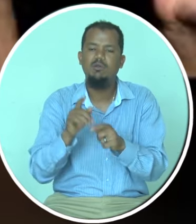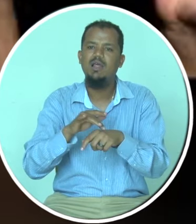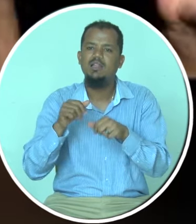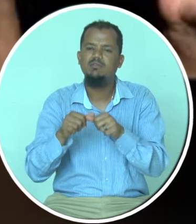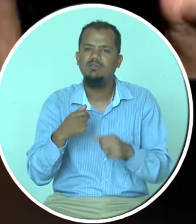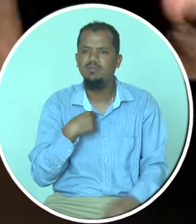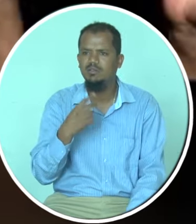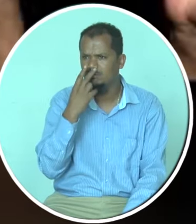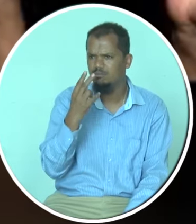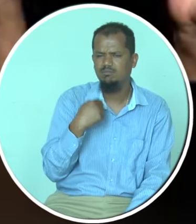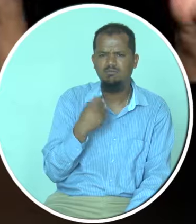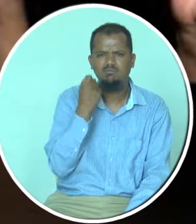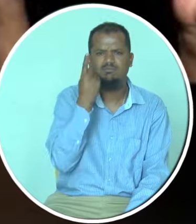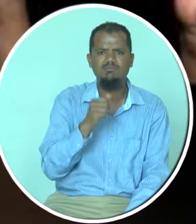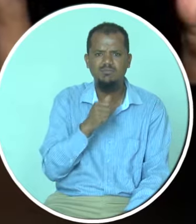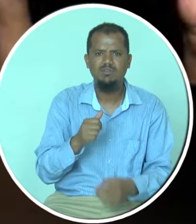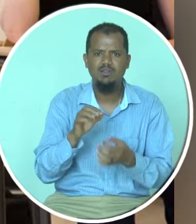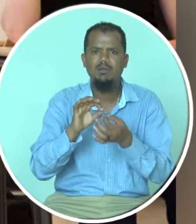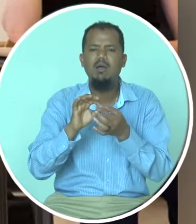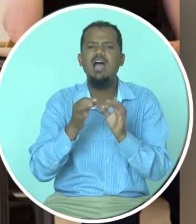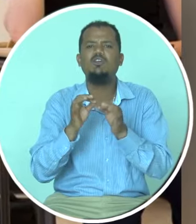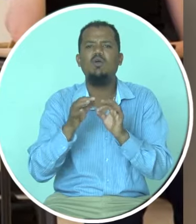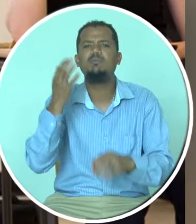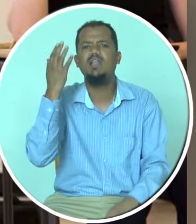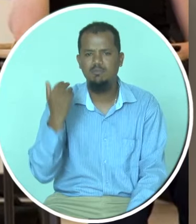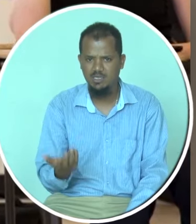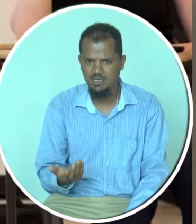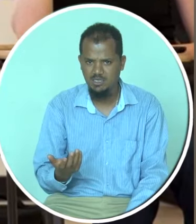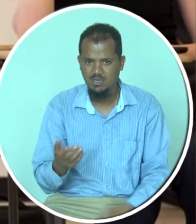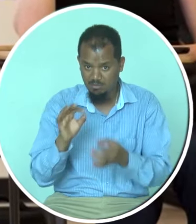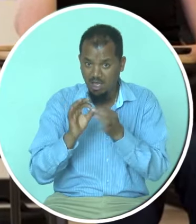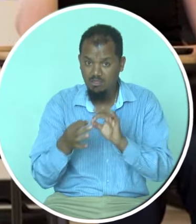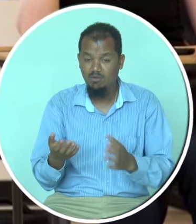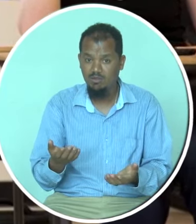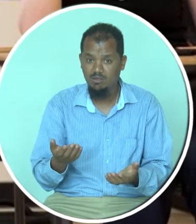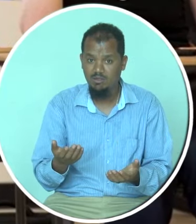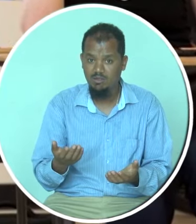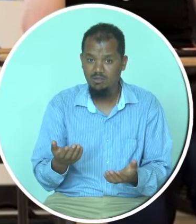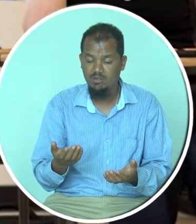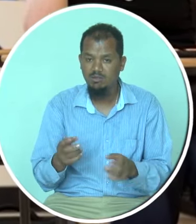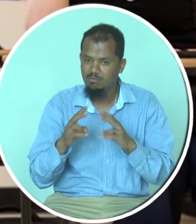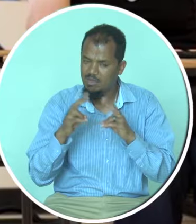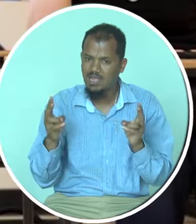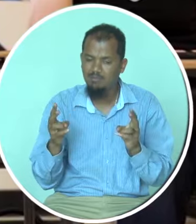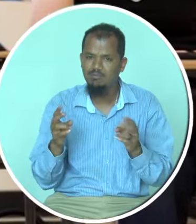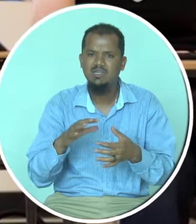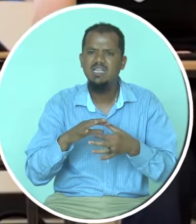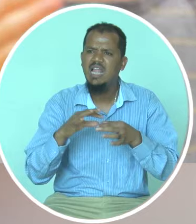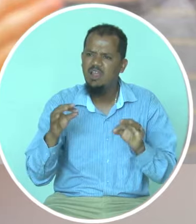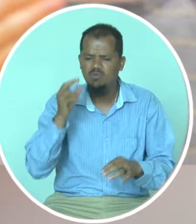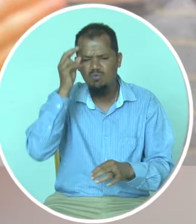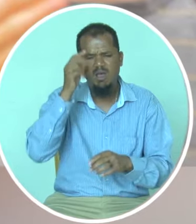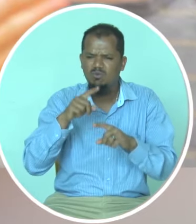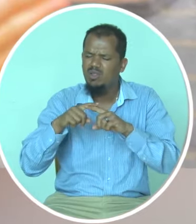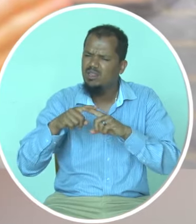ተገኝቼ ምንም ልረዳው አልቻልኩም ስለዚህ ባሰርጓሚ ነው ስረዳው የነበረው ባሰርጓሚ ነው የተለያየ በጣም ታሪኩም